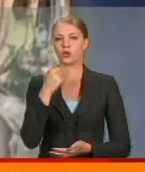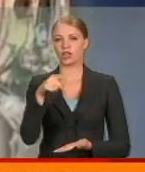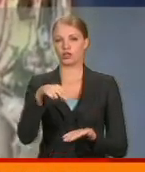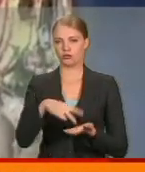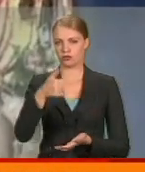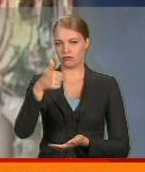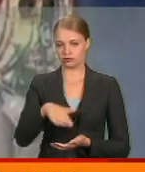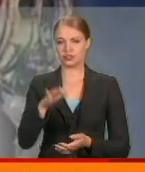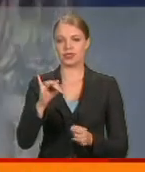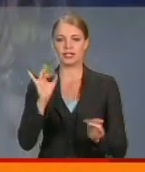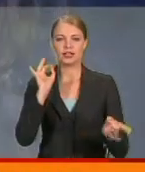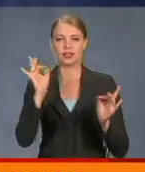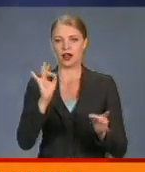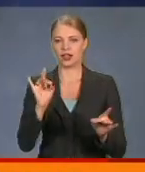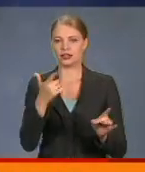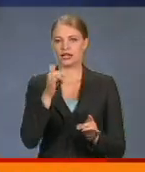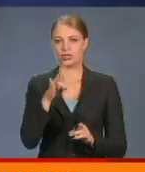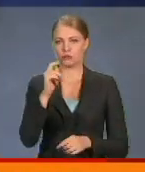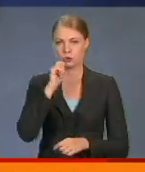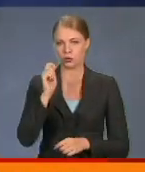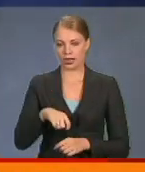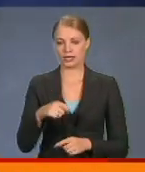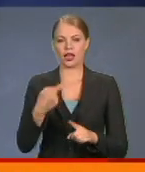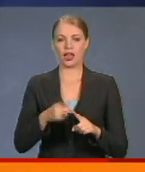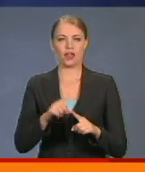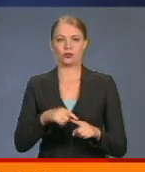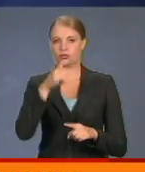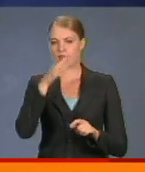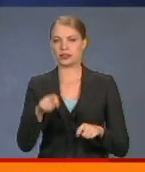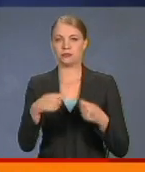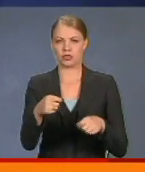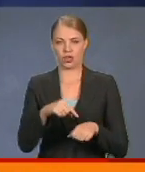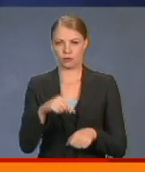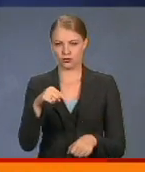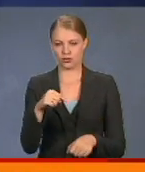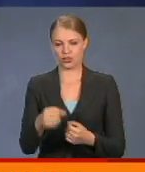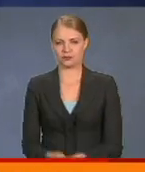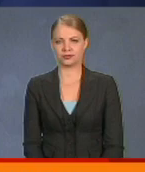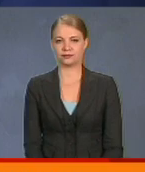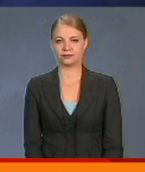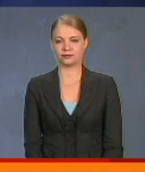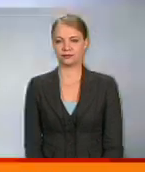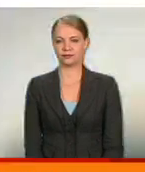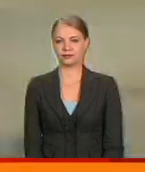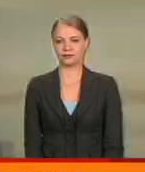стоять на п'єдесталі і грають гімн України. Це взагалі непередаваємо відчуття.